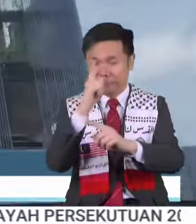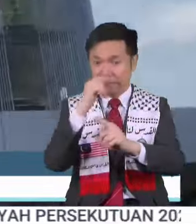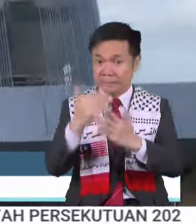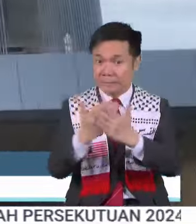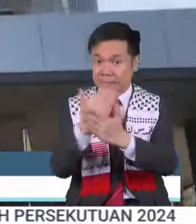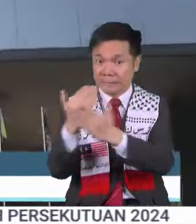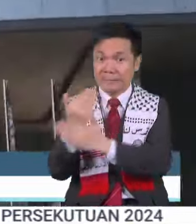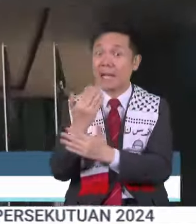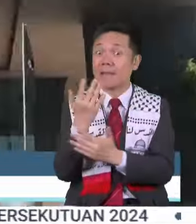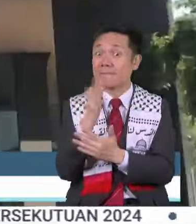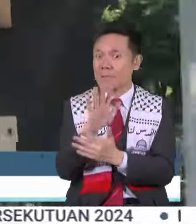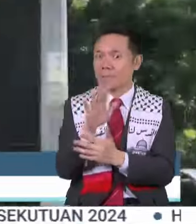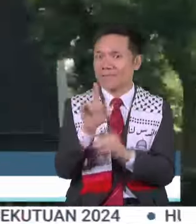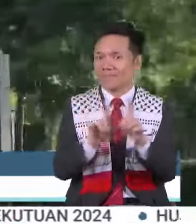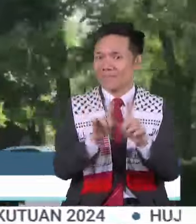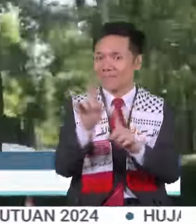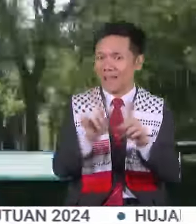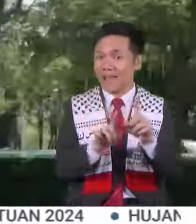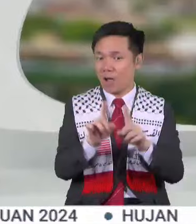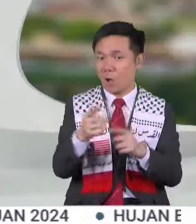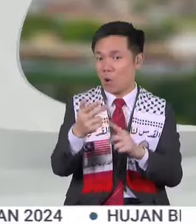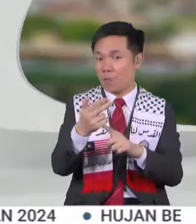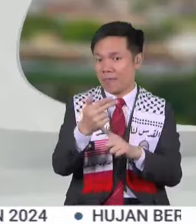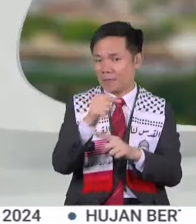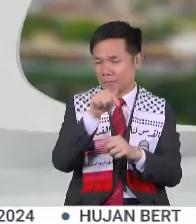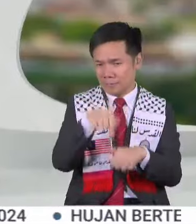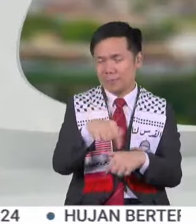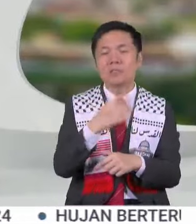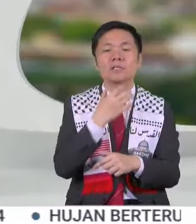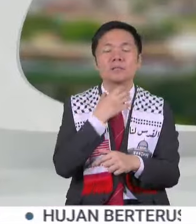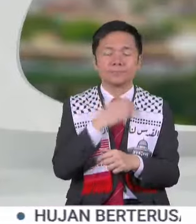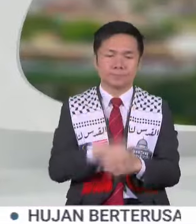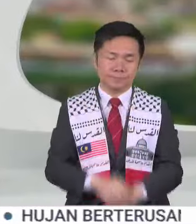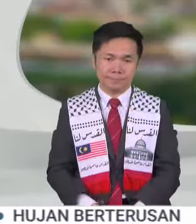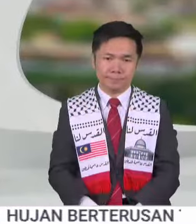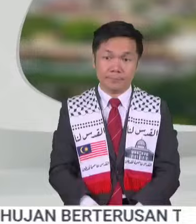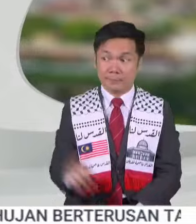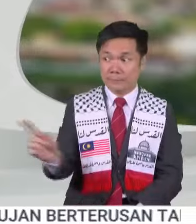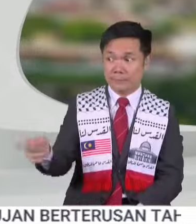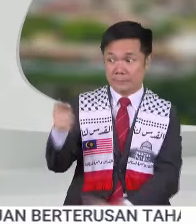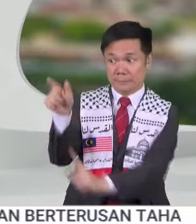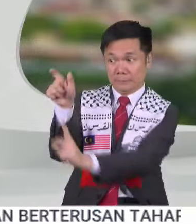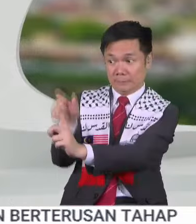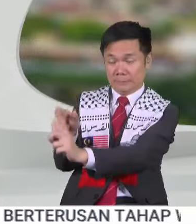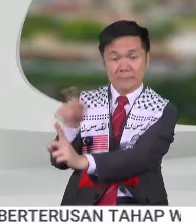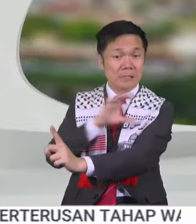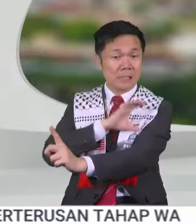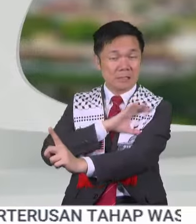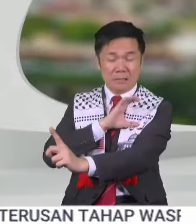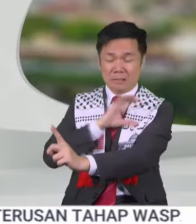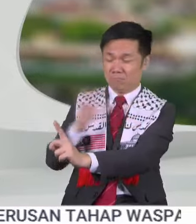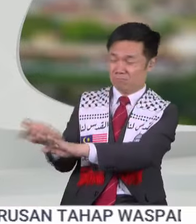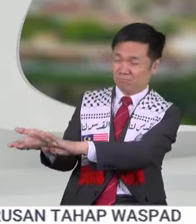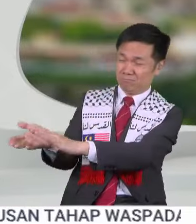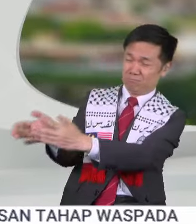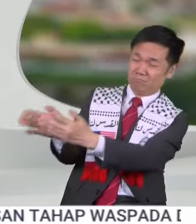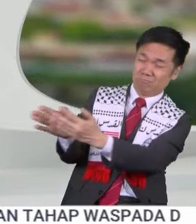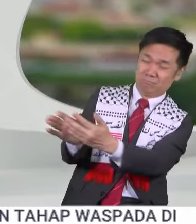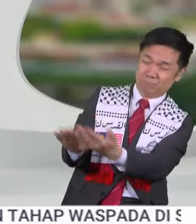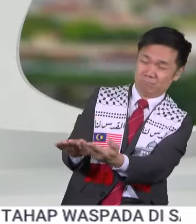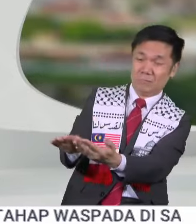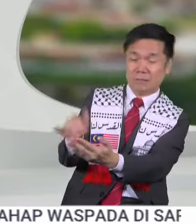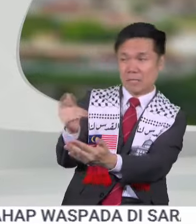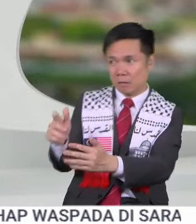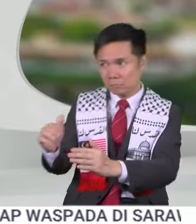Hotel bertaraf lima bintang kes kematian melibatkan anggota polis diraja Malaysia pdrm perak